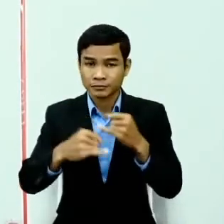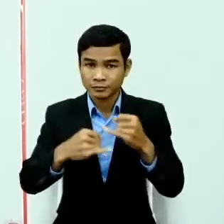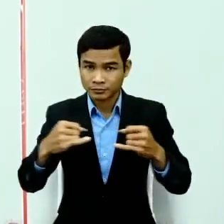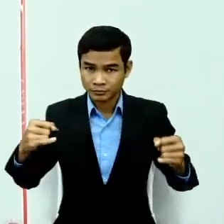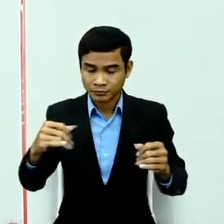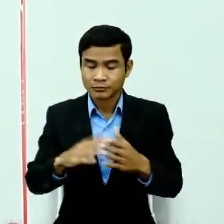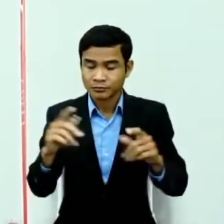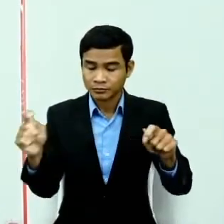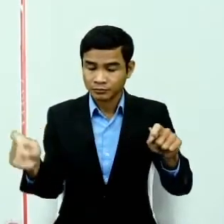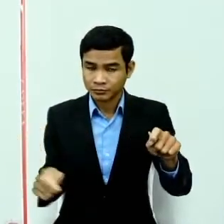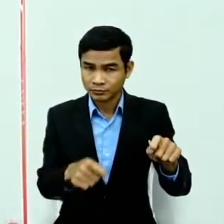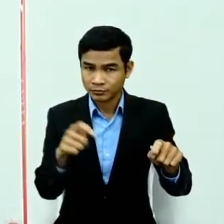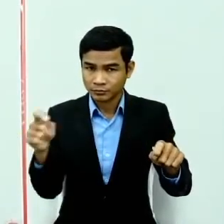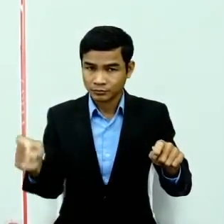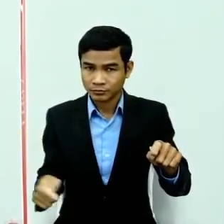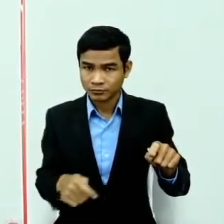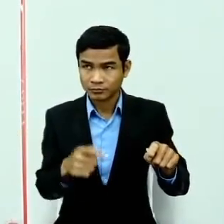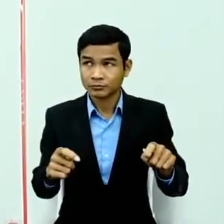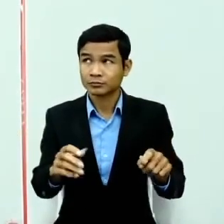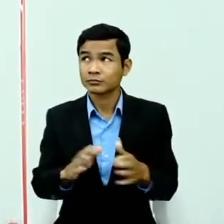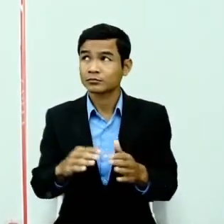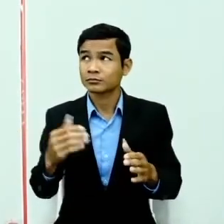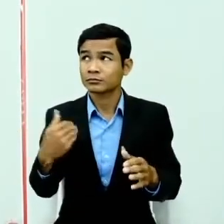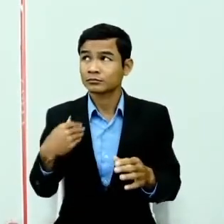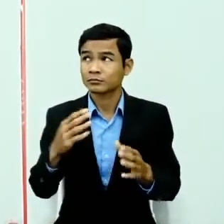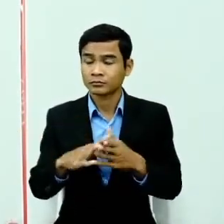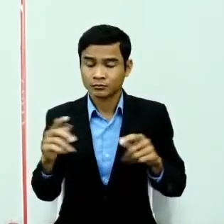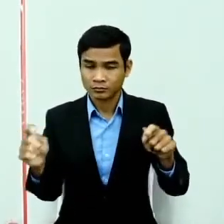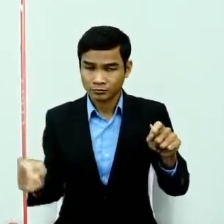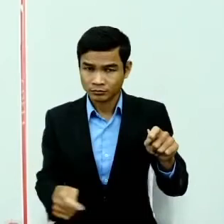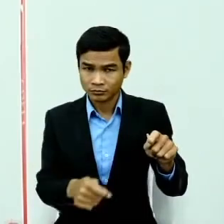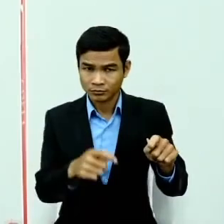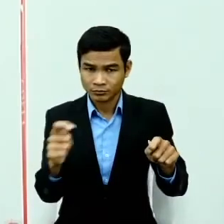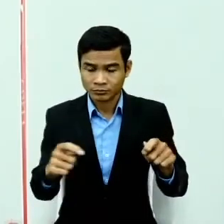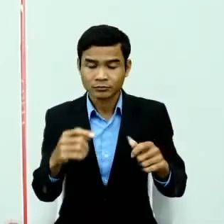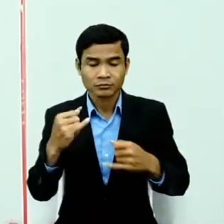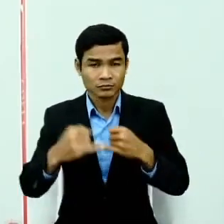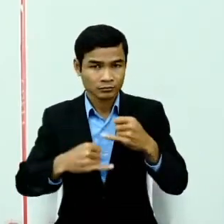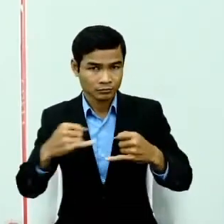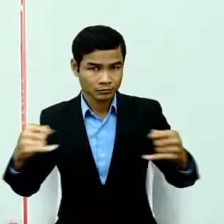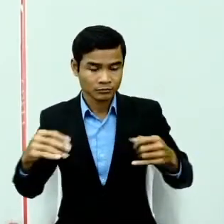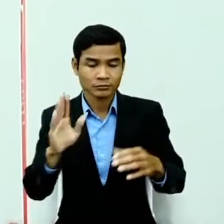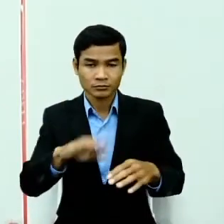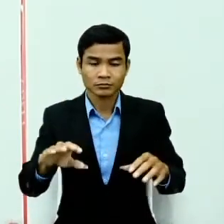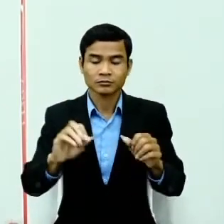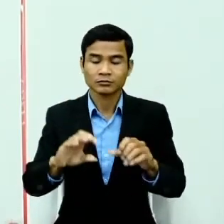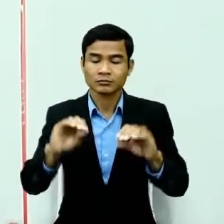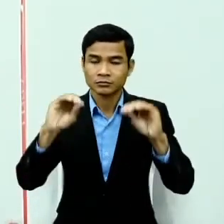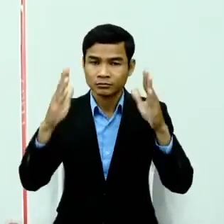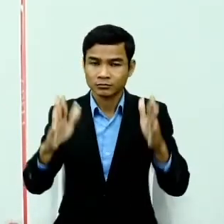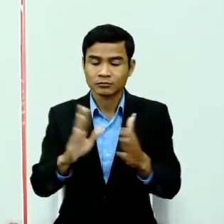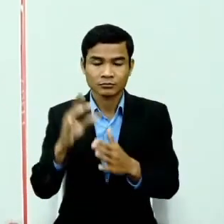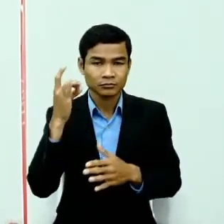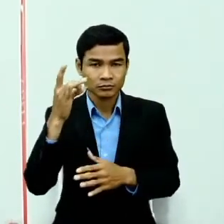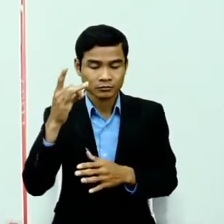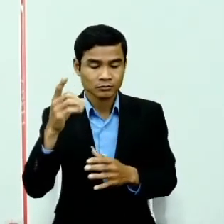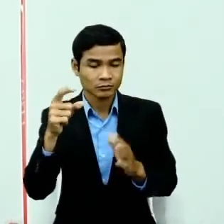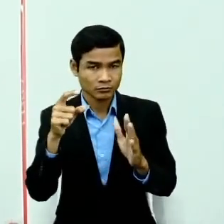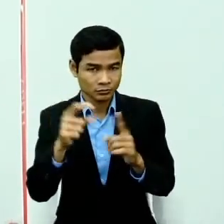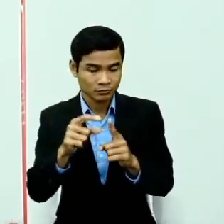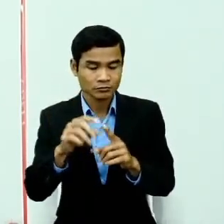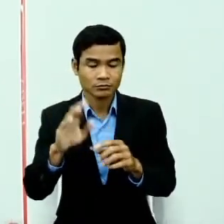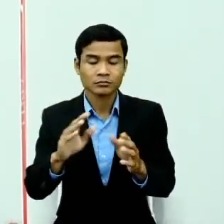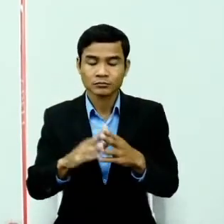hiếp chà ni cứ sẩm đai từ lơ ca ấm ấm bò giăng nè kêu nâng bình vô này con ở